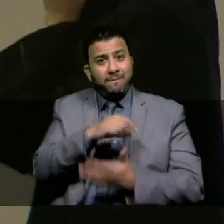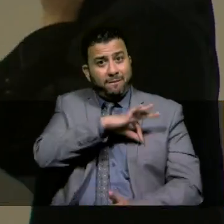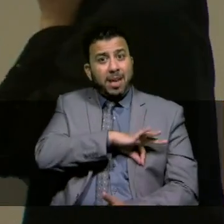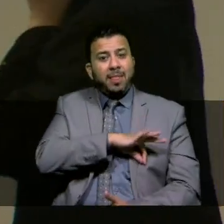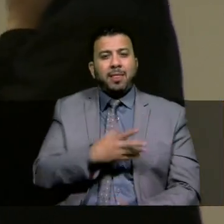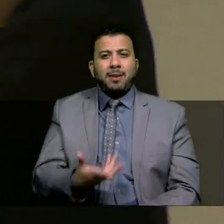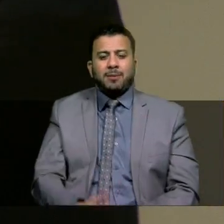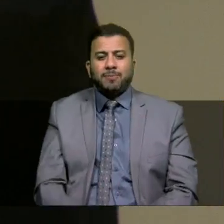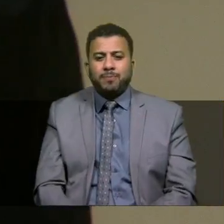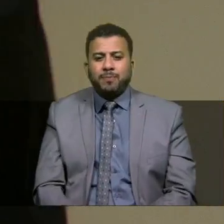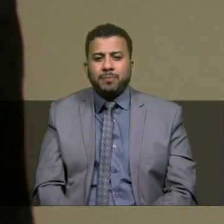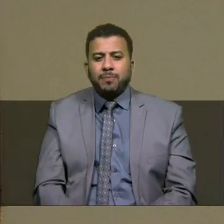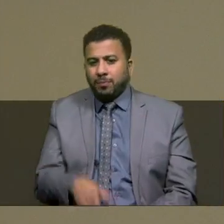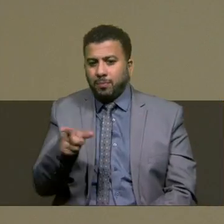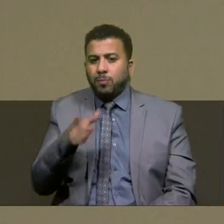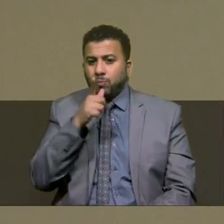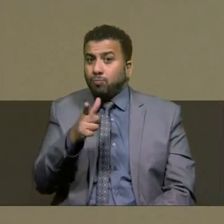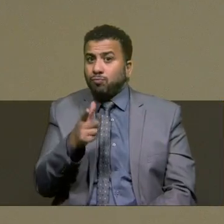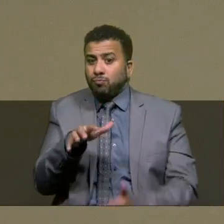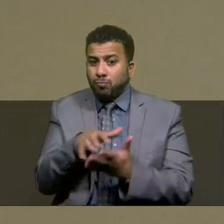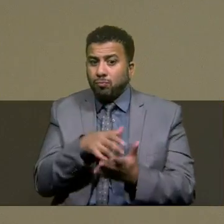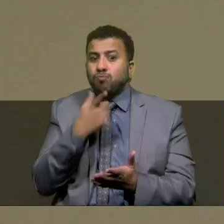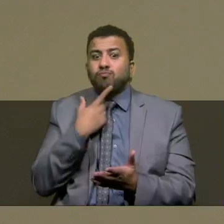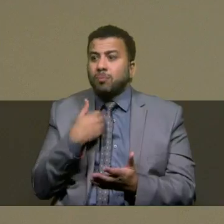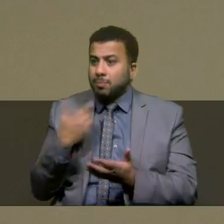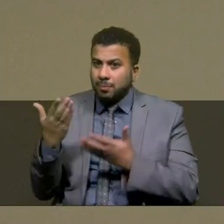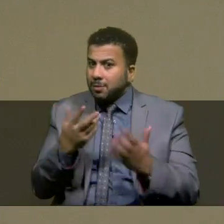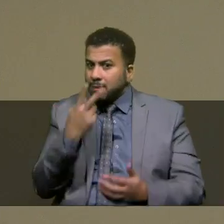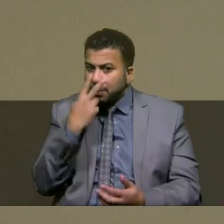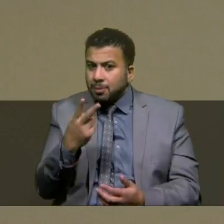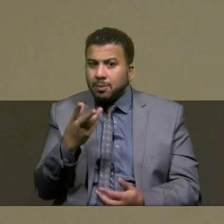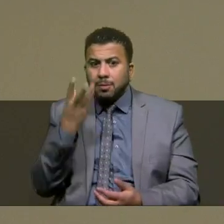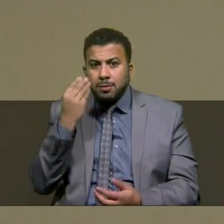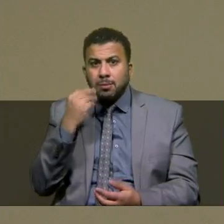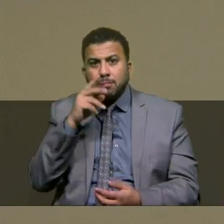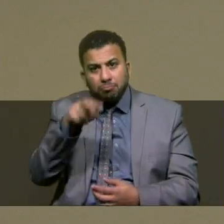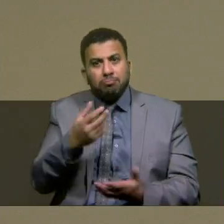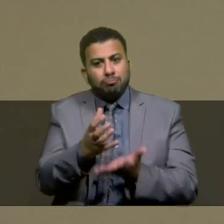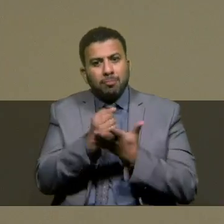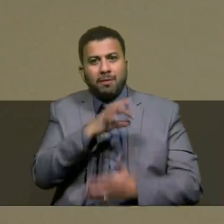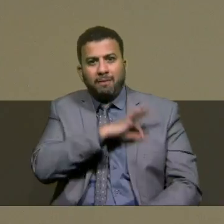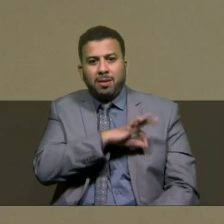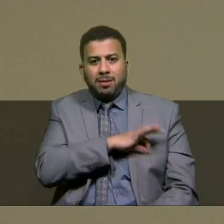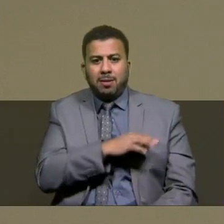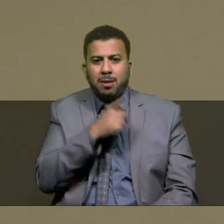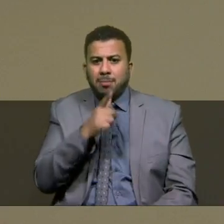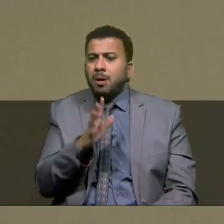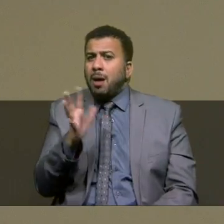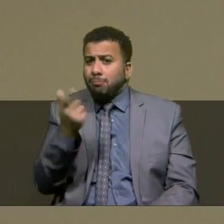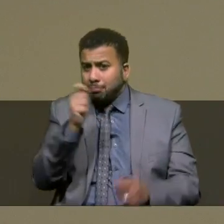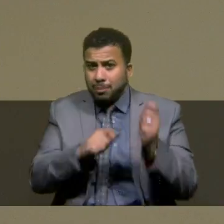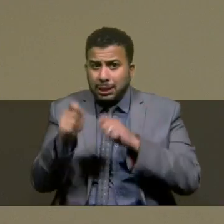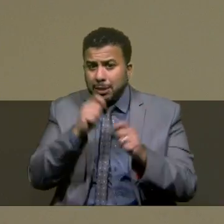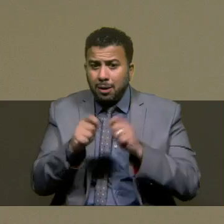عملش اللي عنده عرض وياي الزاير وعنده السامان يستفيد، ولا سوى شيء